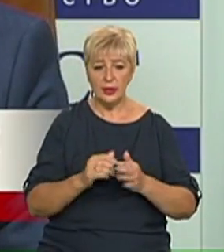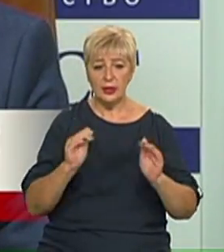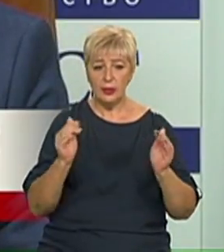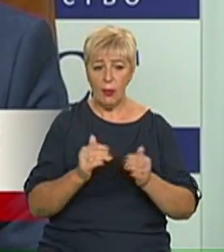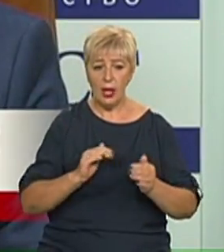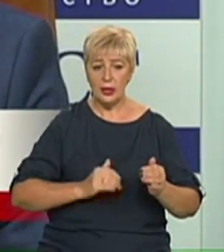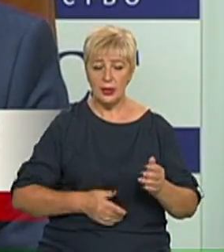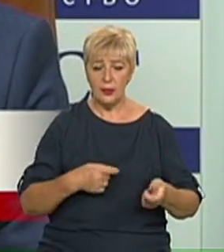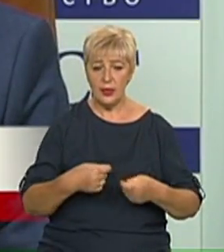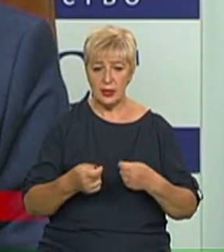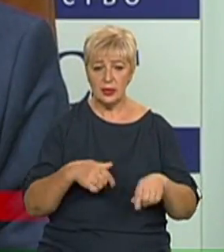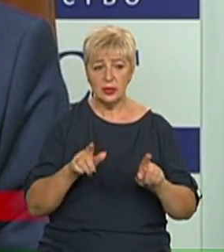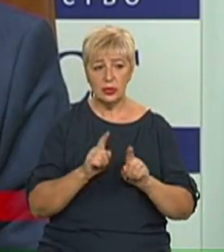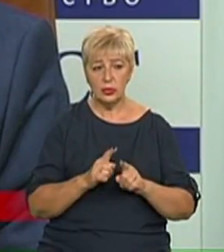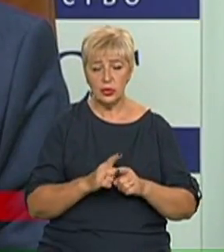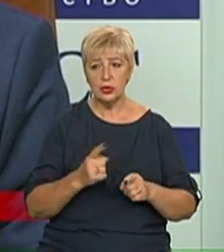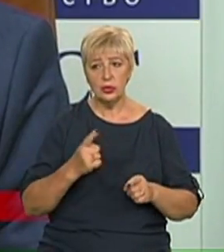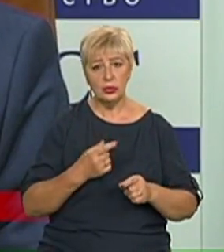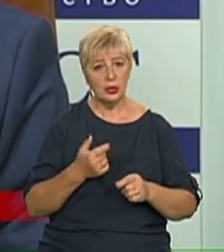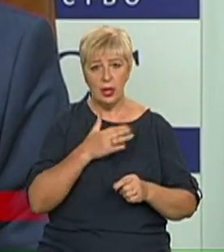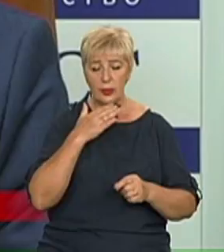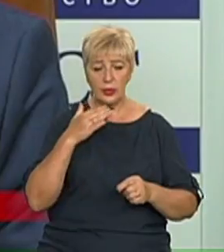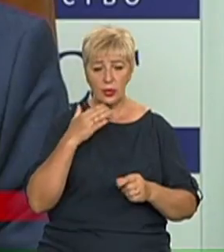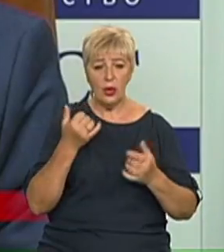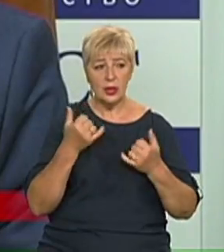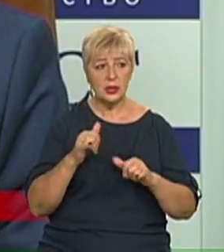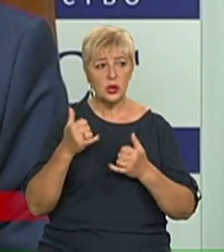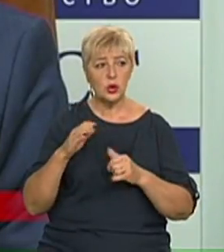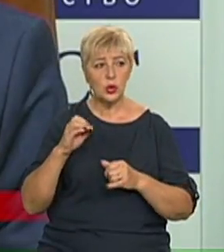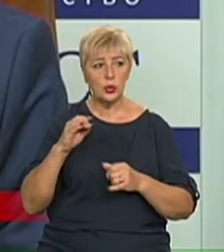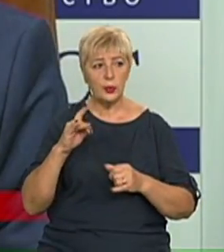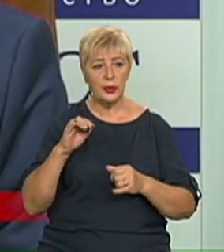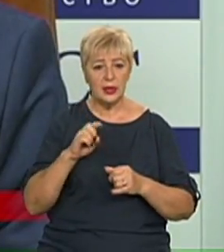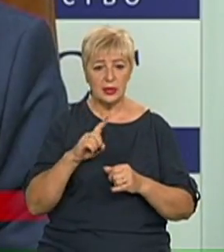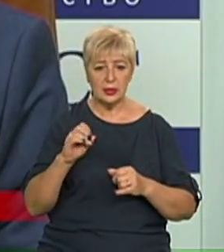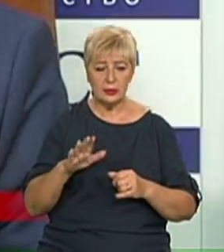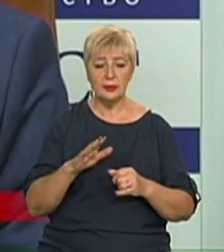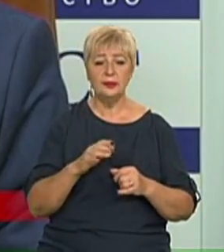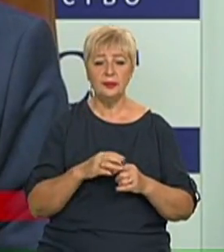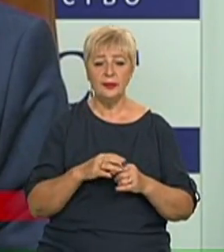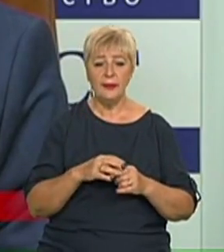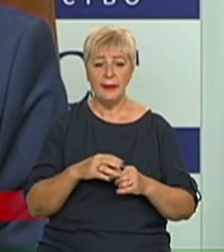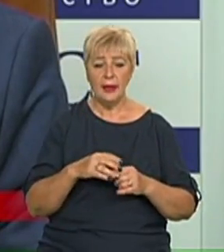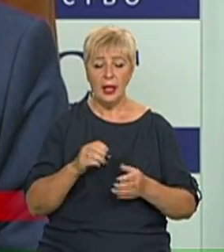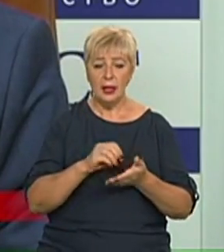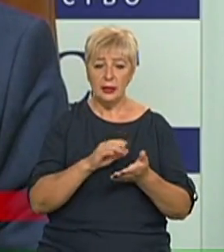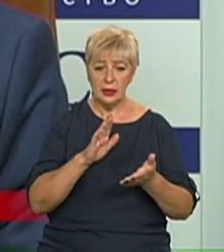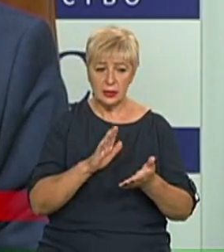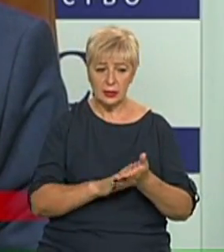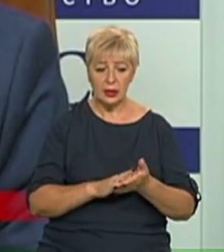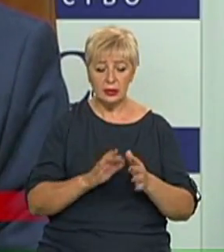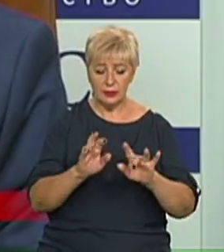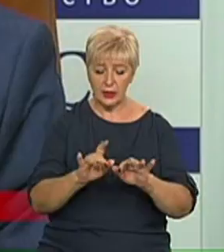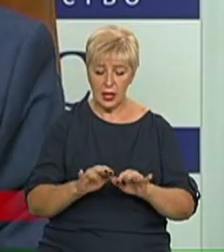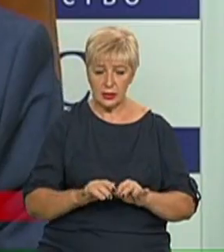много сюрпризов и микробизнес. Например, введение кассовых операций с первой же гривни, регистраторов